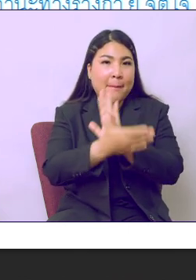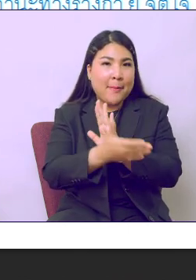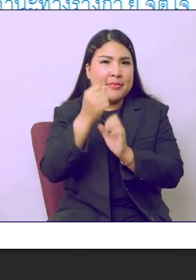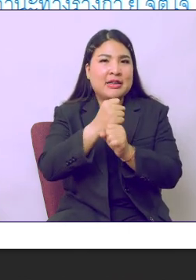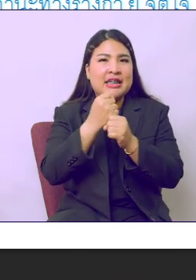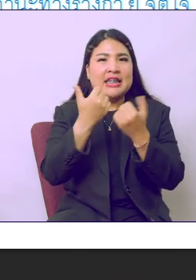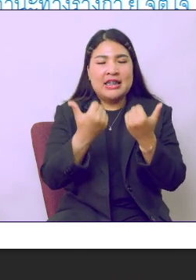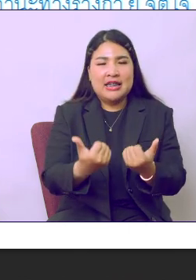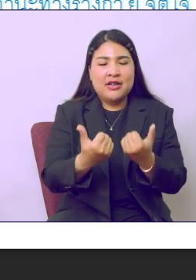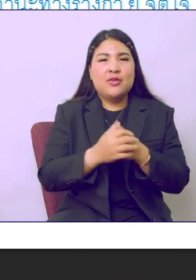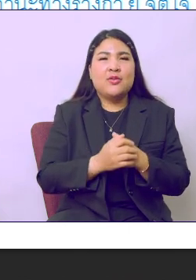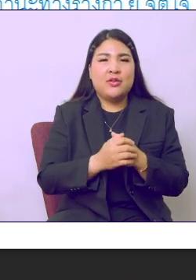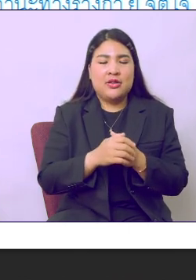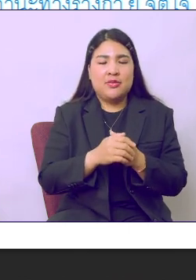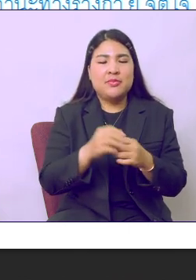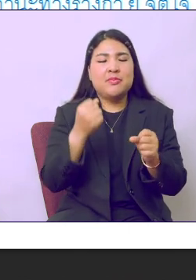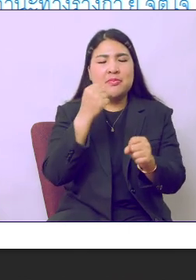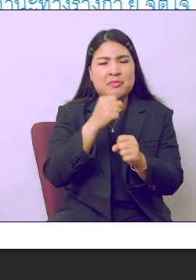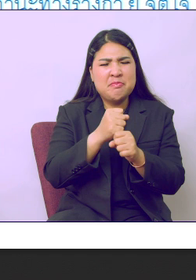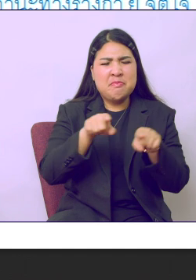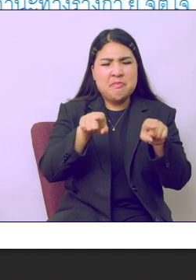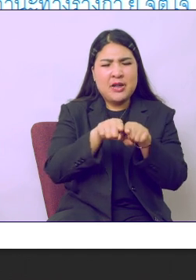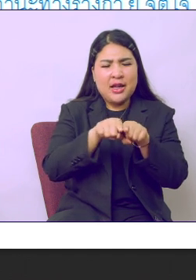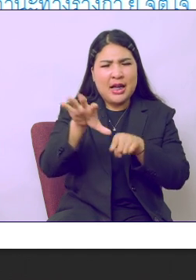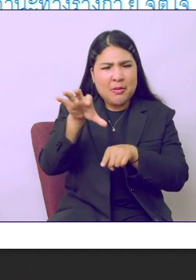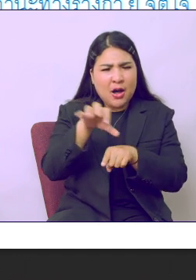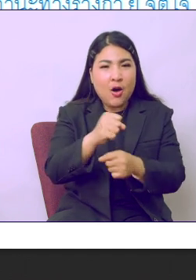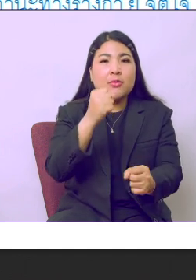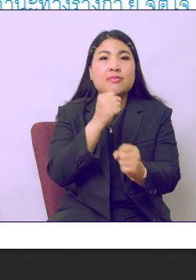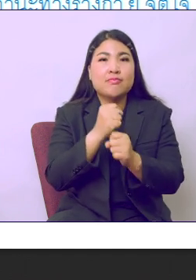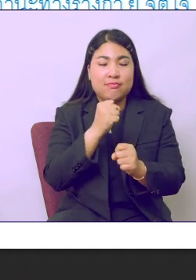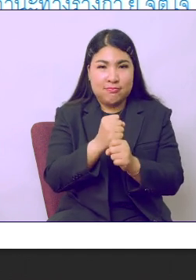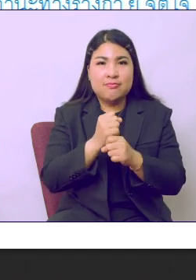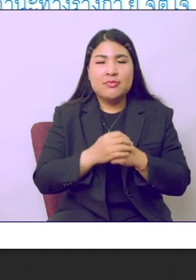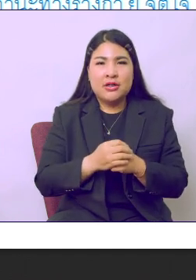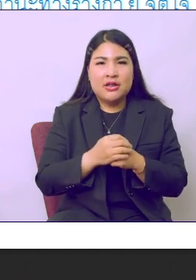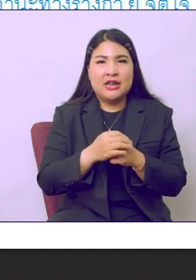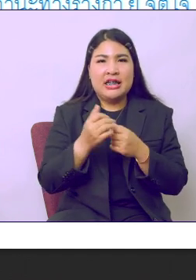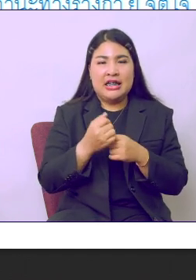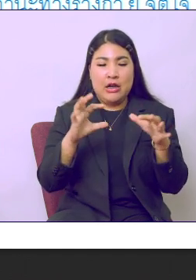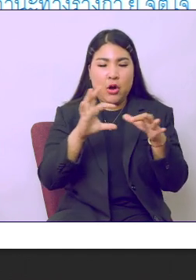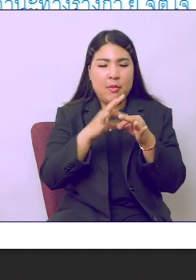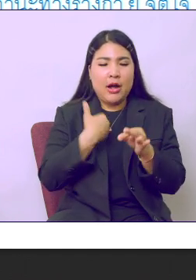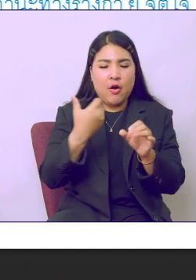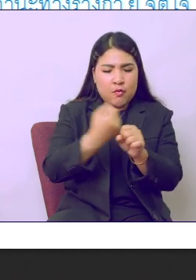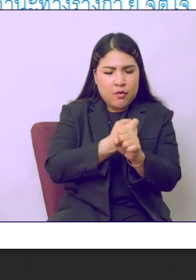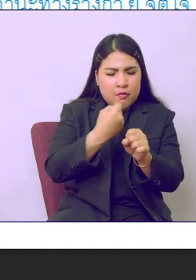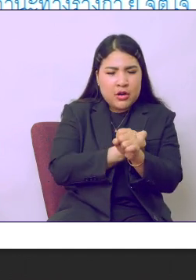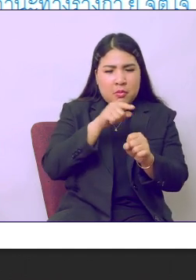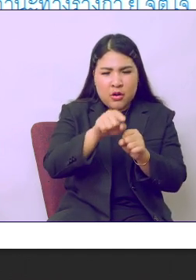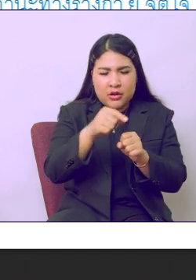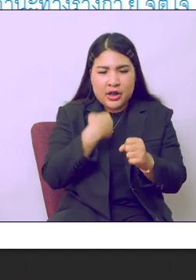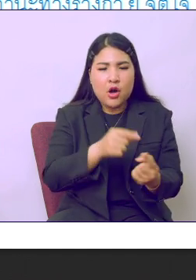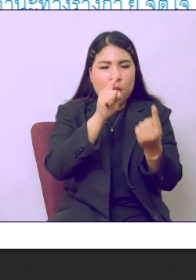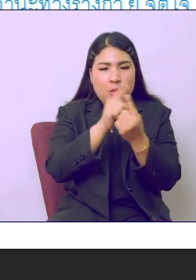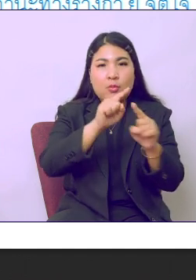โยคะนะครับวินิแปลว่ายุคหรือ Applyนะครับก็คือเราเนี่ยปรับการฝึกตามความสามารถและสถานการณ์